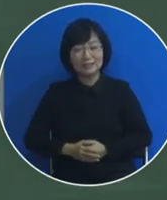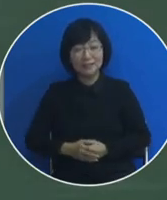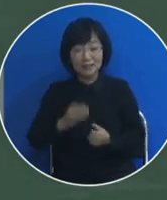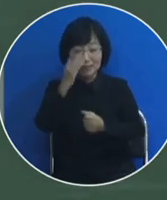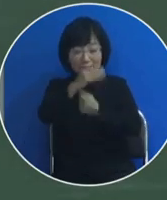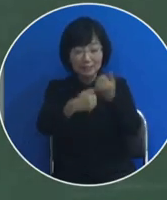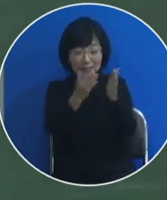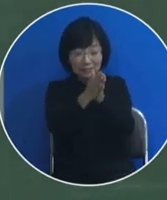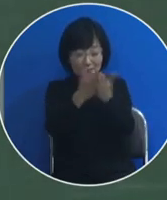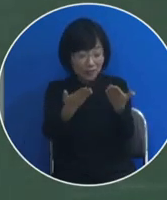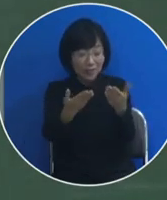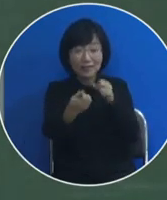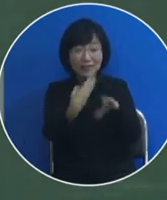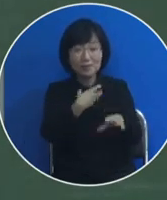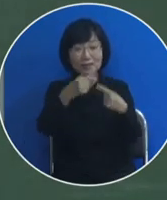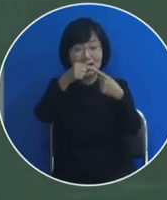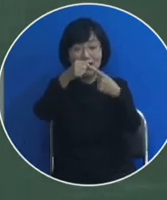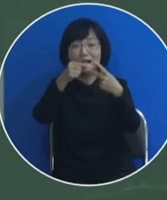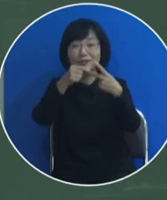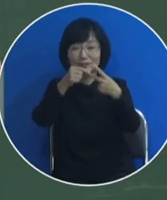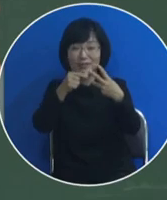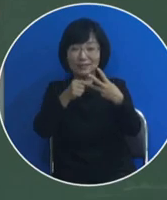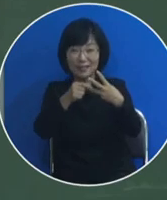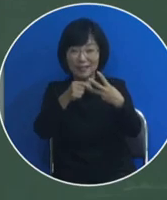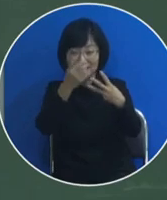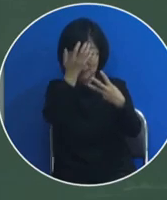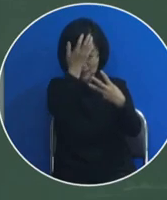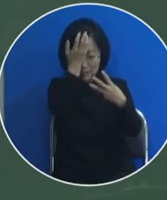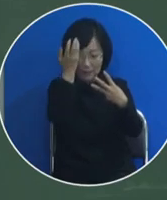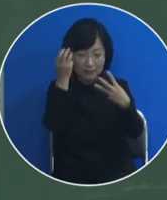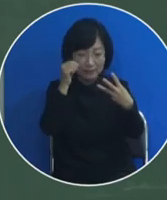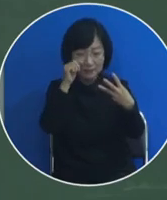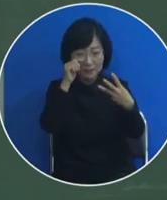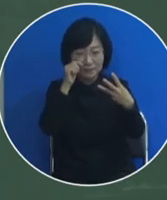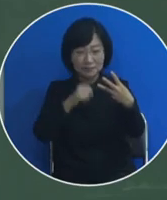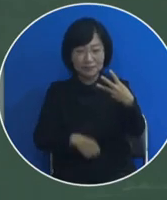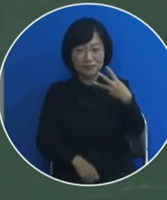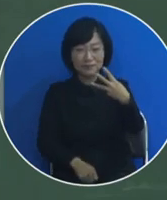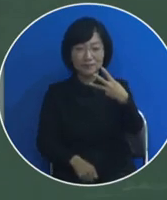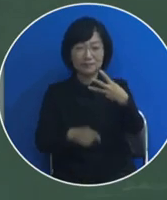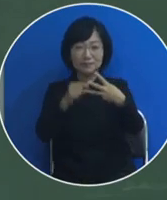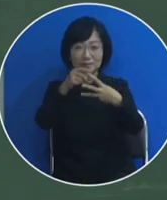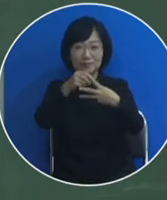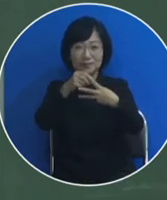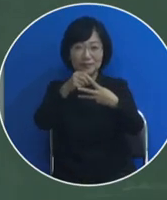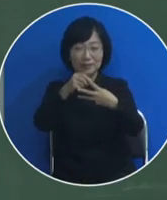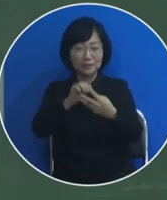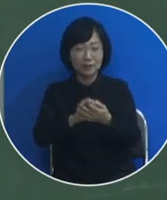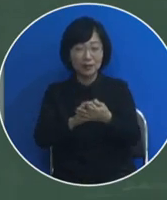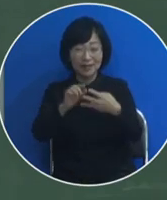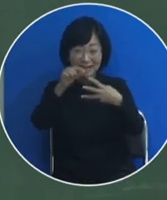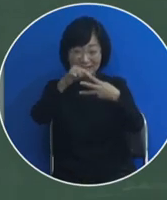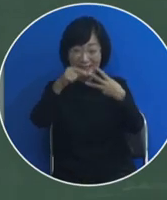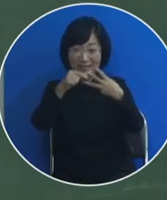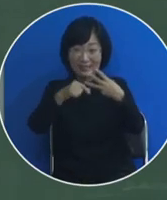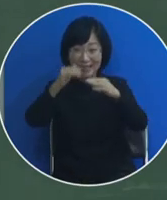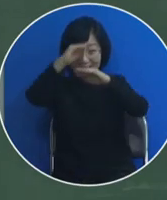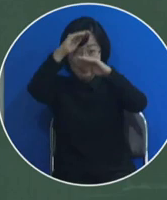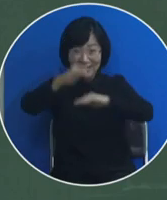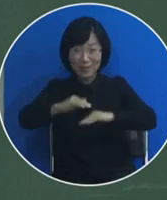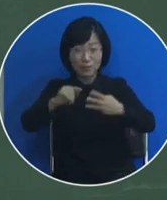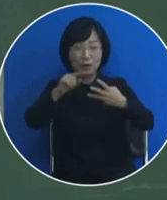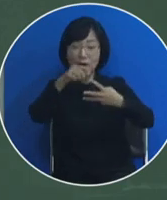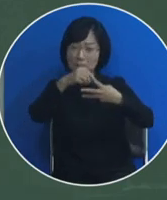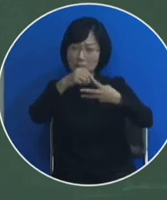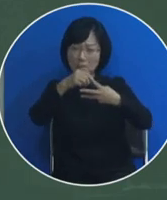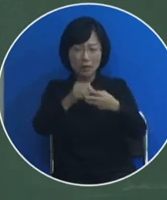가지로 말씀하고 있습니다. The Bible says three things. 불신자가 읽어도 그렇다 하는 내용이 있습니다. There are things that even unbelievers